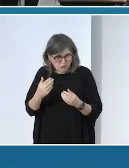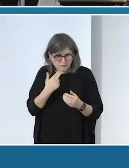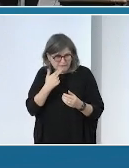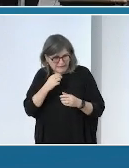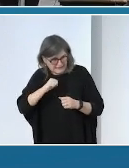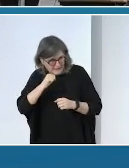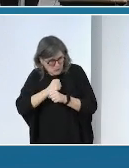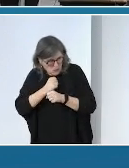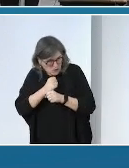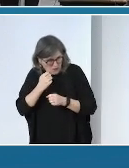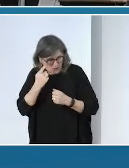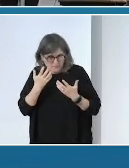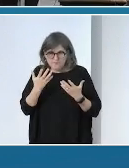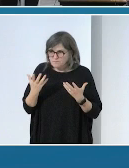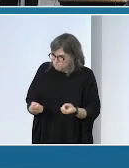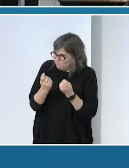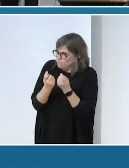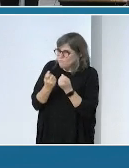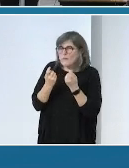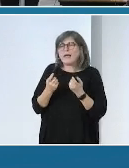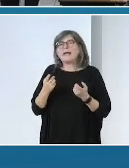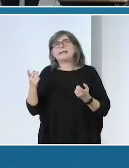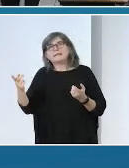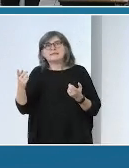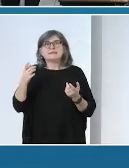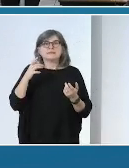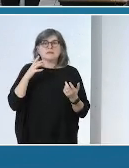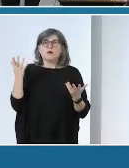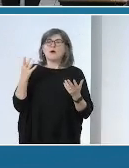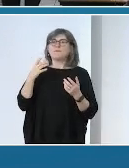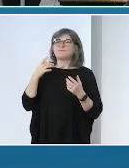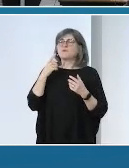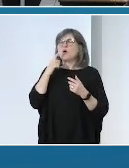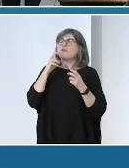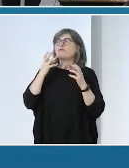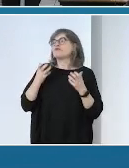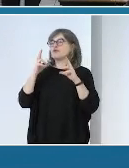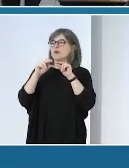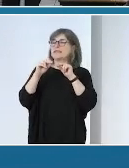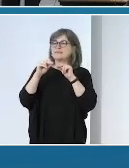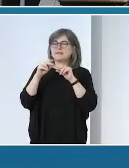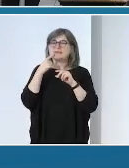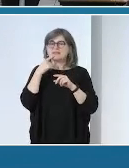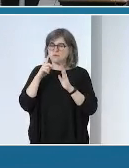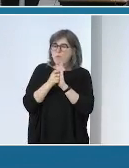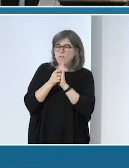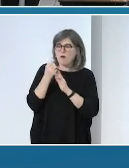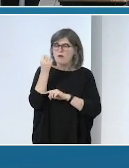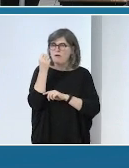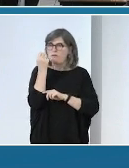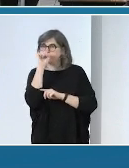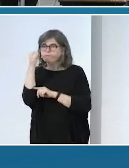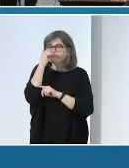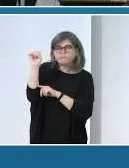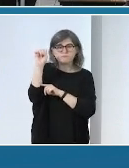enfin, c'est de dire que l'appareil vestibulaire fonctionne lors des mouvements rapides et lors des accélérations, ça ne